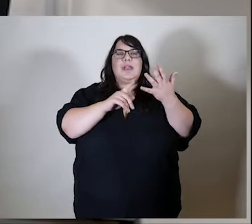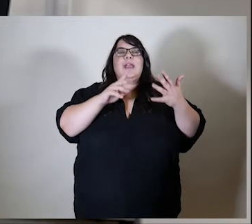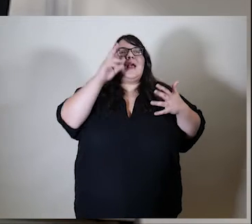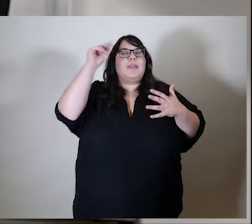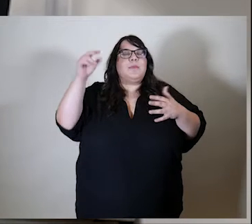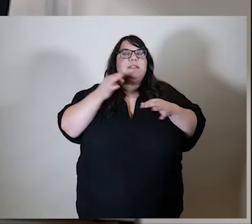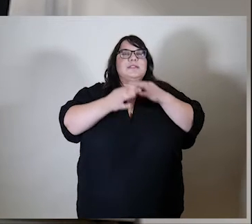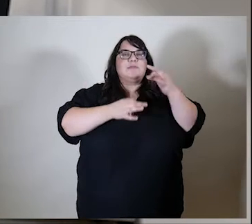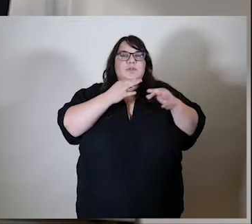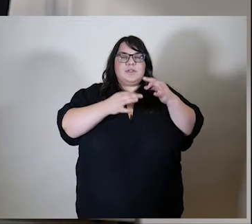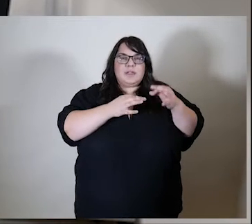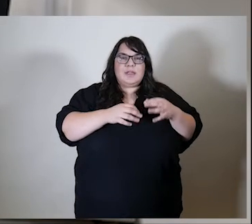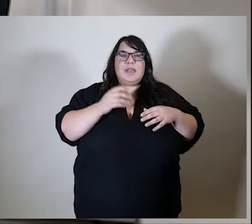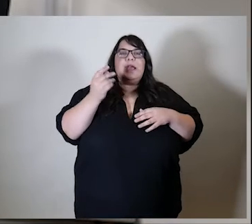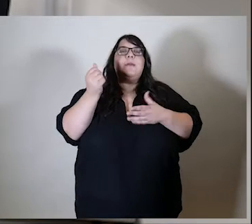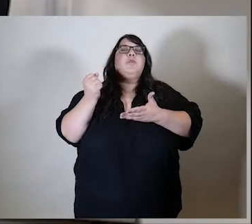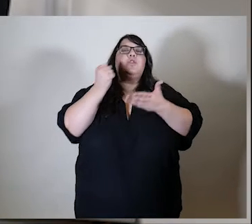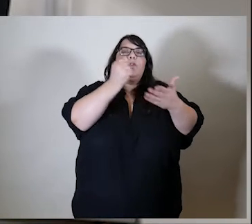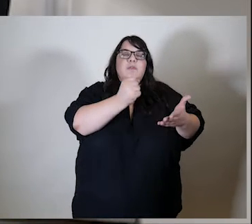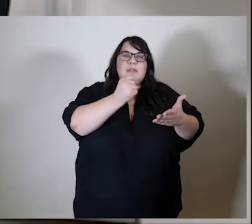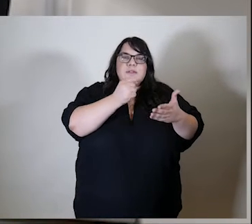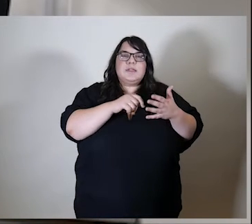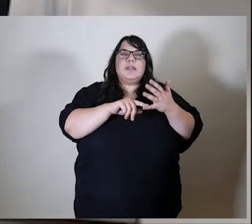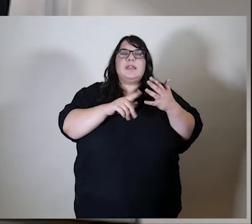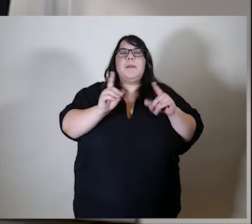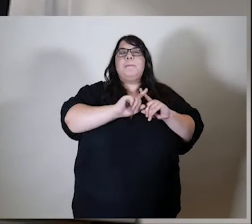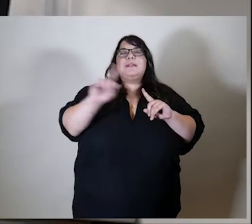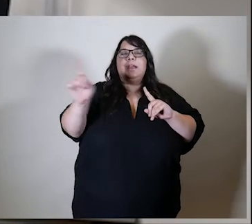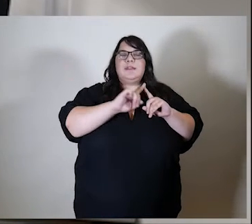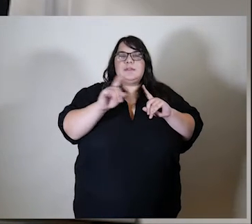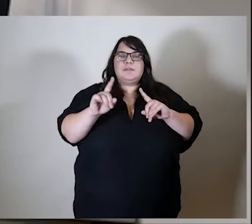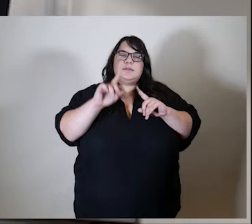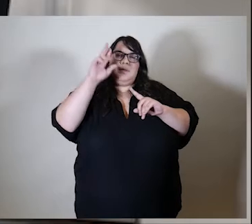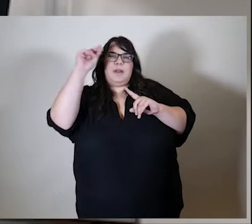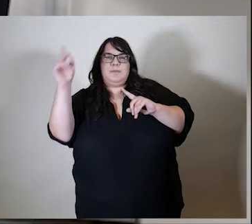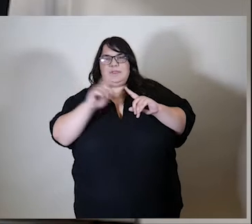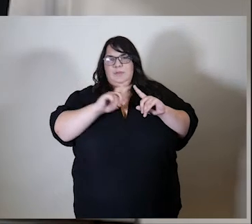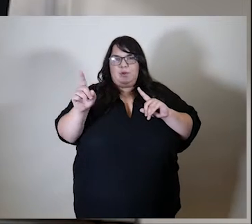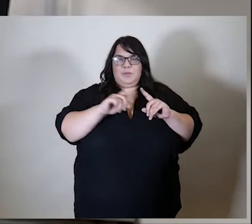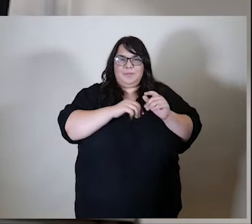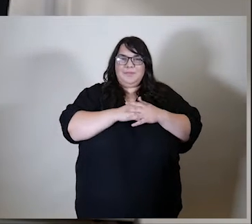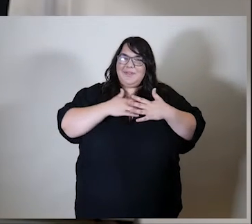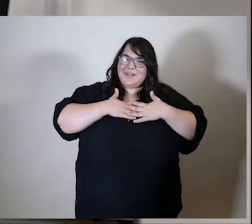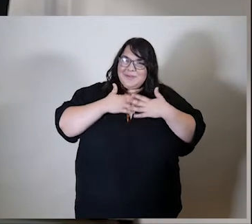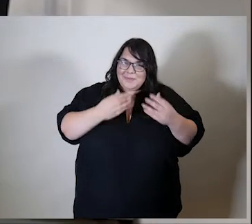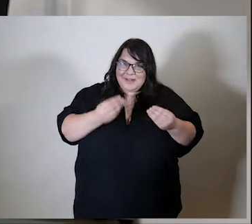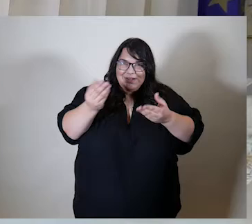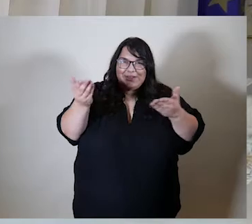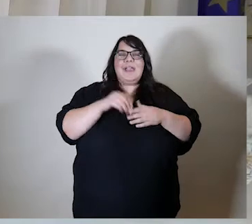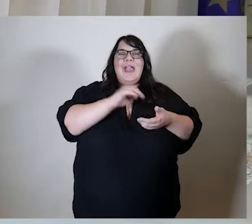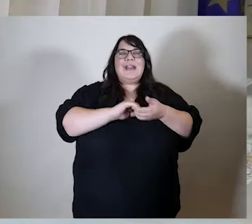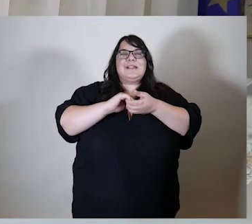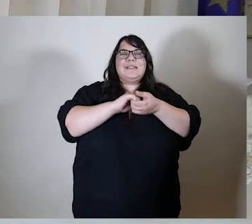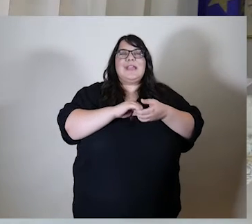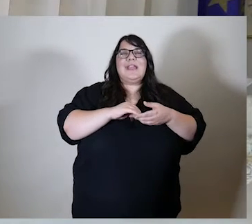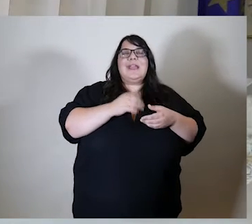ακαδημαϊκή συμβουλευτική, υποτροφίες οικονομικής ενίσχυσης και μετακίνηση των φοιτητών με αναπηρία από και προς την πανεπιστημιακή κοινότητα. Σας ευχαριστούμε πολύ. Καλώς ήρθατε. Από